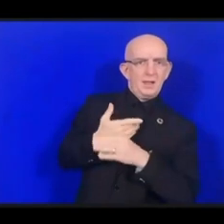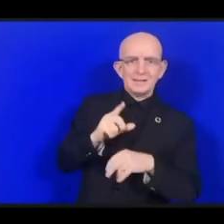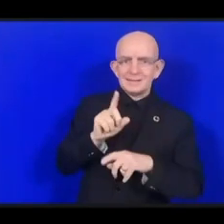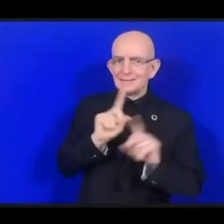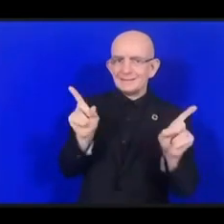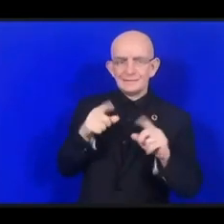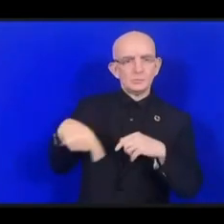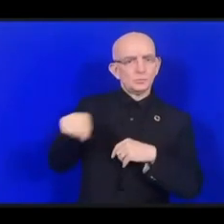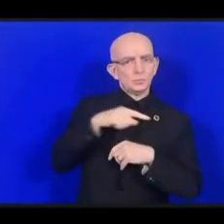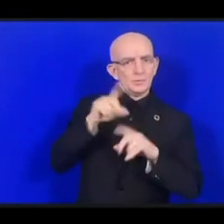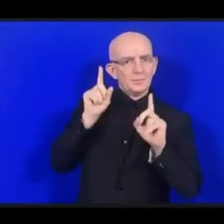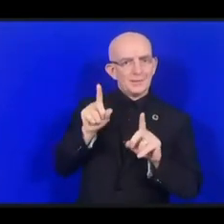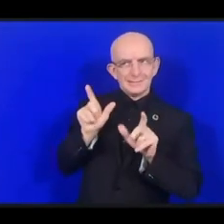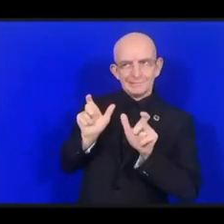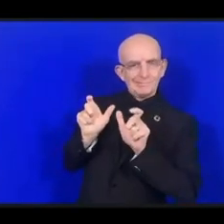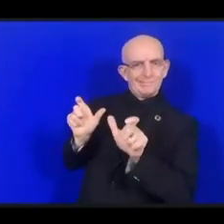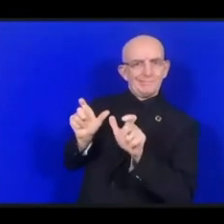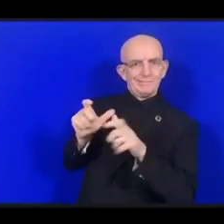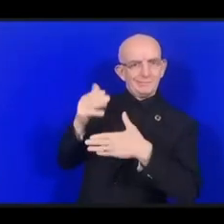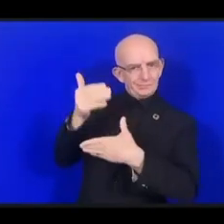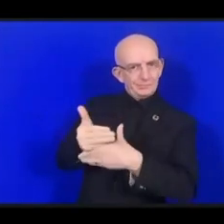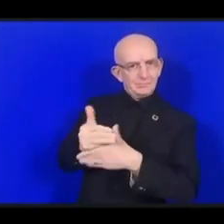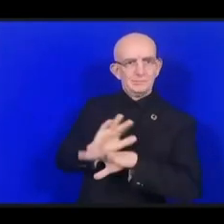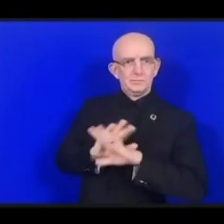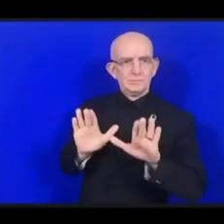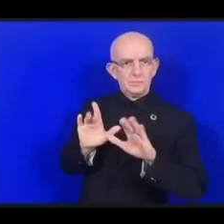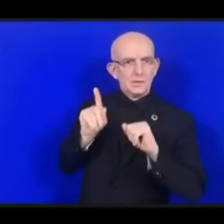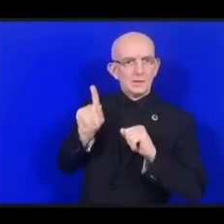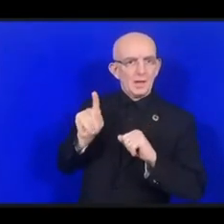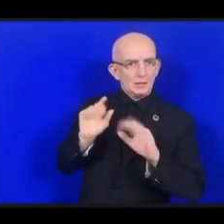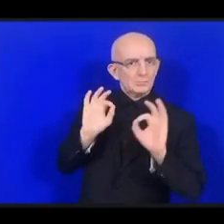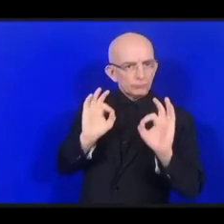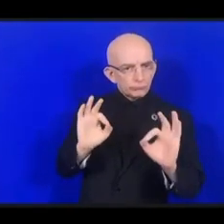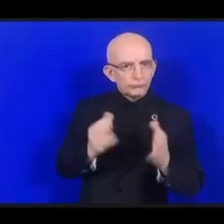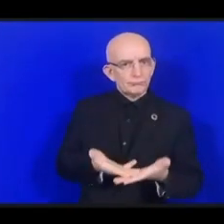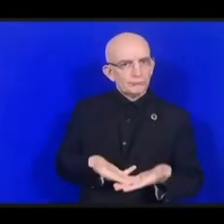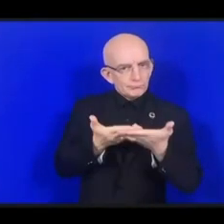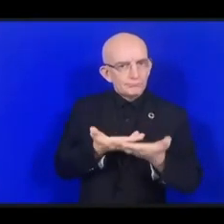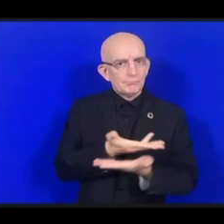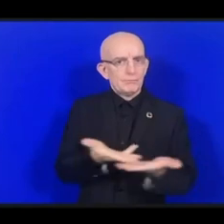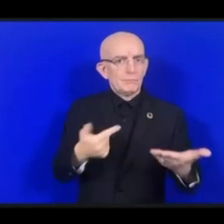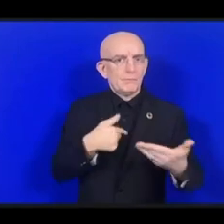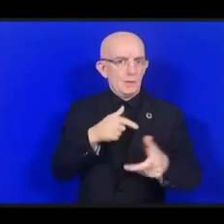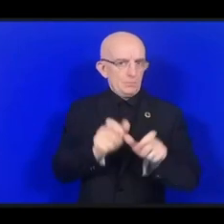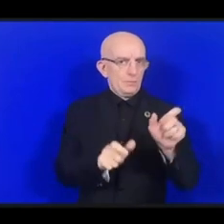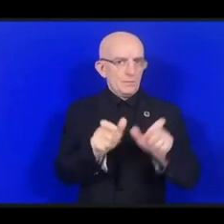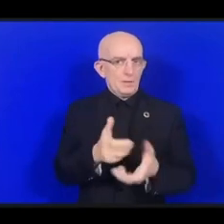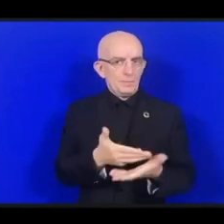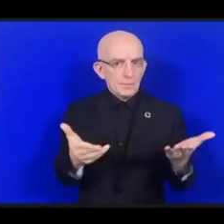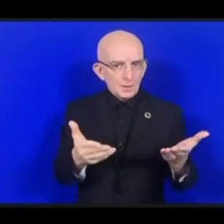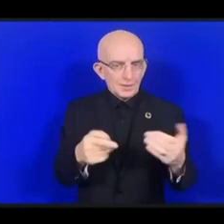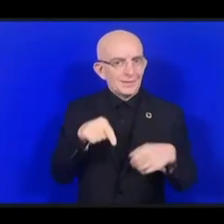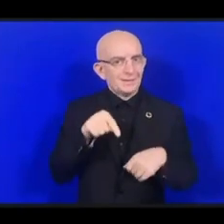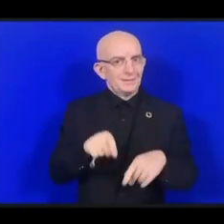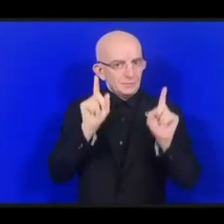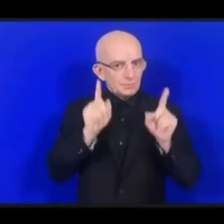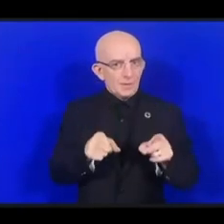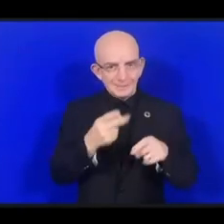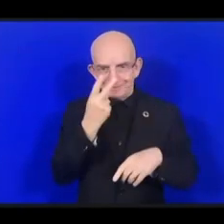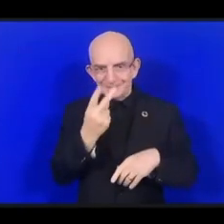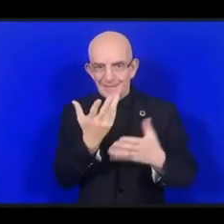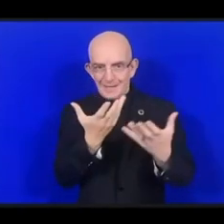بالمواطنين يجب ان نكون على علم بالمراقبه الضاره وايضا